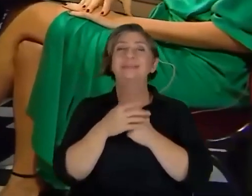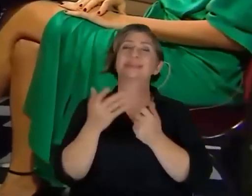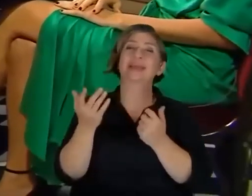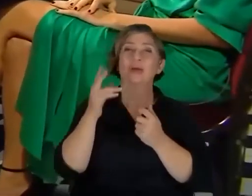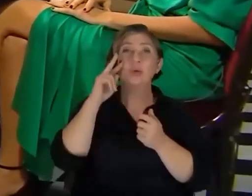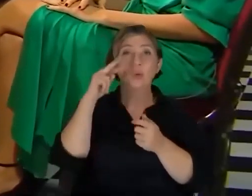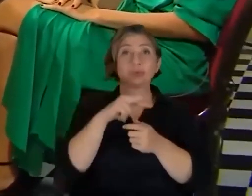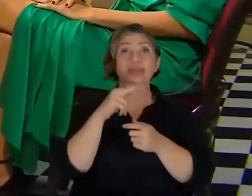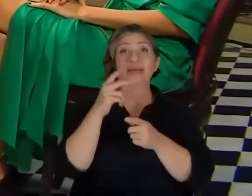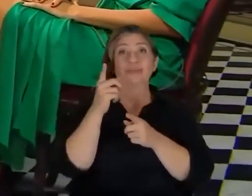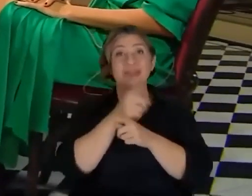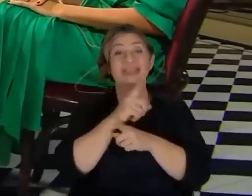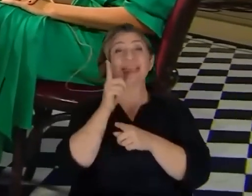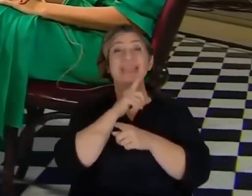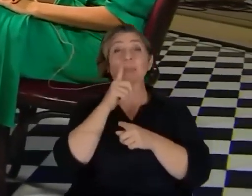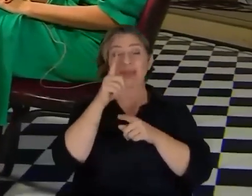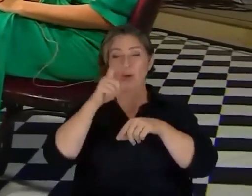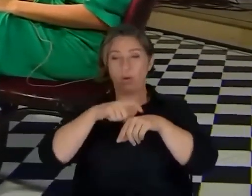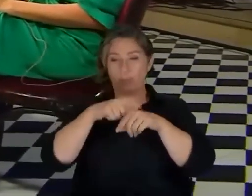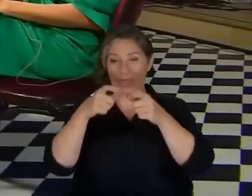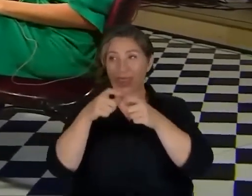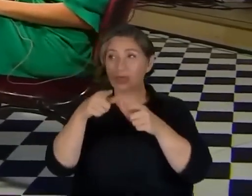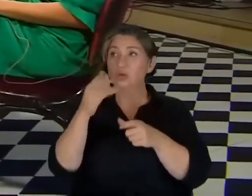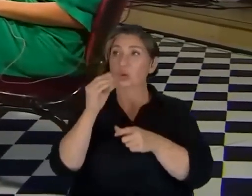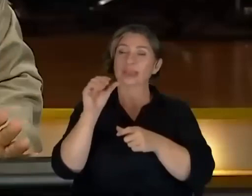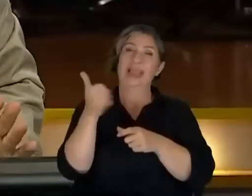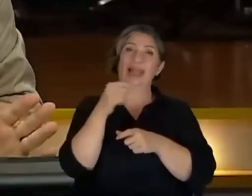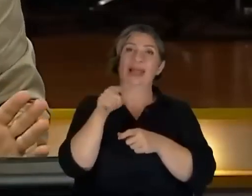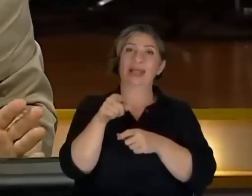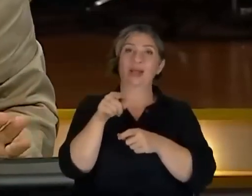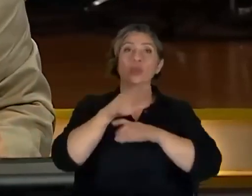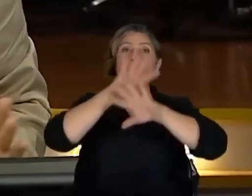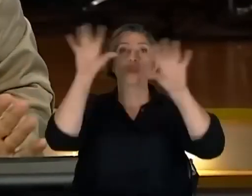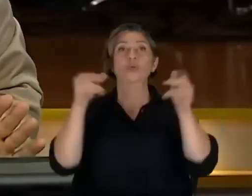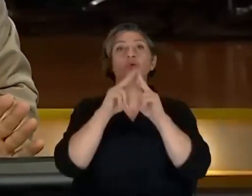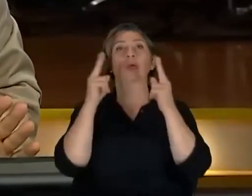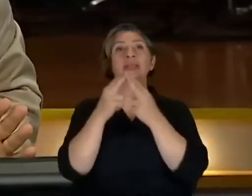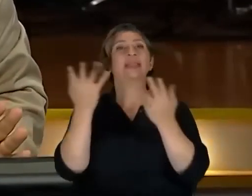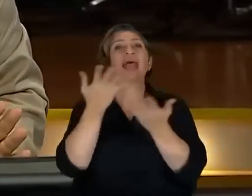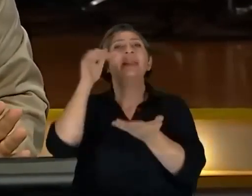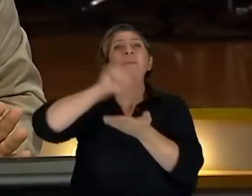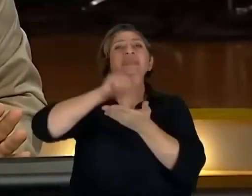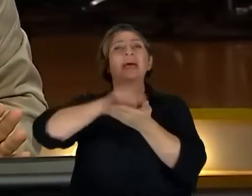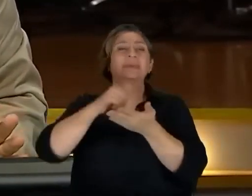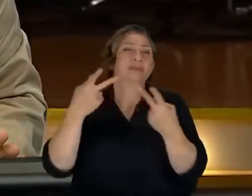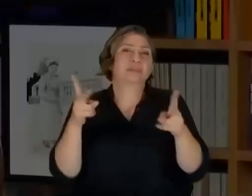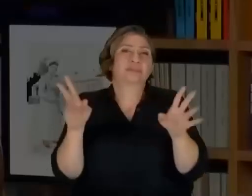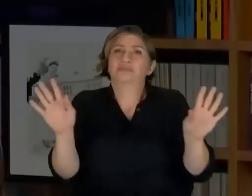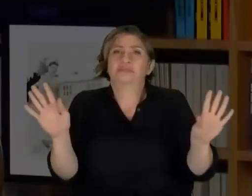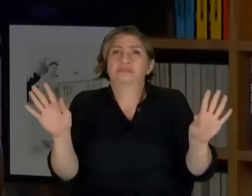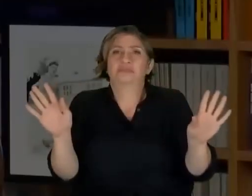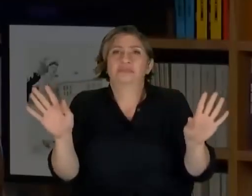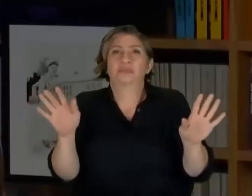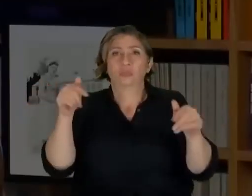niye görsünler etsinler diye İngilizce'de. Şimdi bir hard copy evet. Her zaman çok değerli. Evet. Bütün dünyada. Nerede basılırsa basılsın. Aynen.